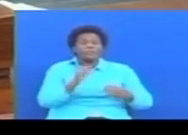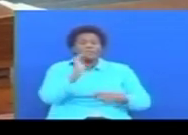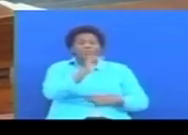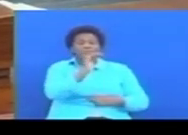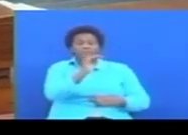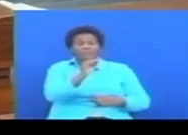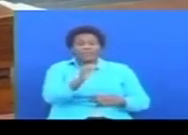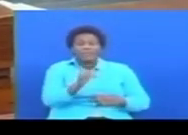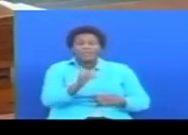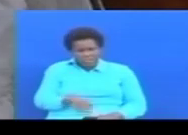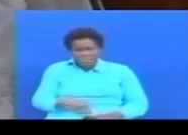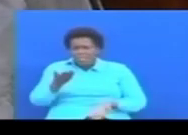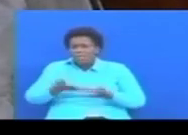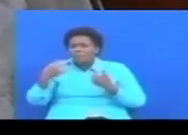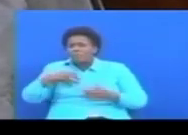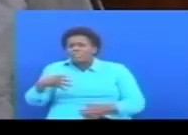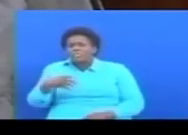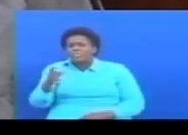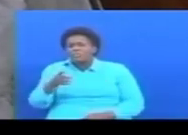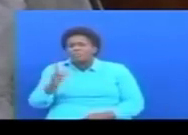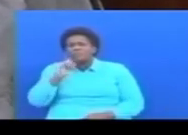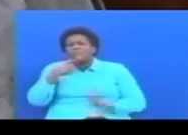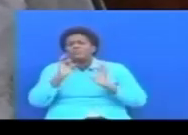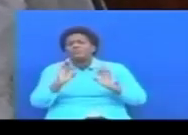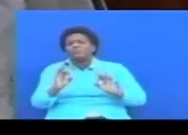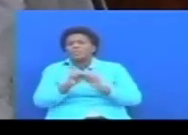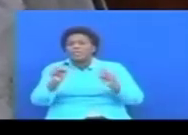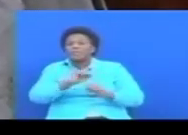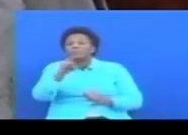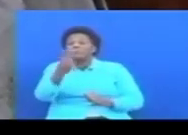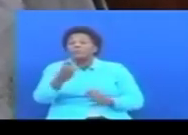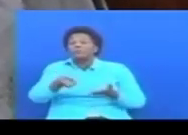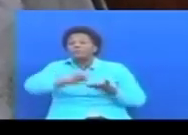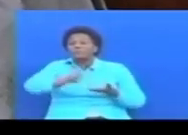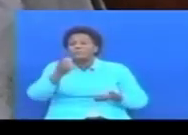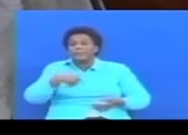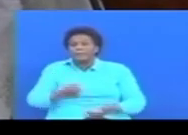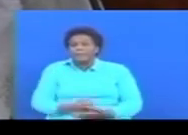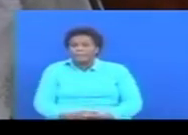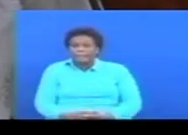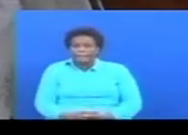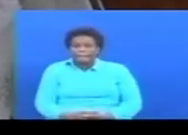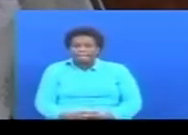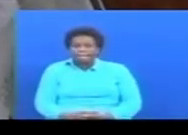meli kubwa itakayo. Swali madogo ya nyongeza. La kwanza, kwa kuwa